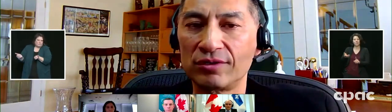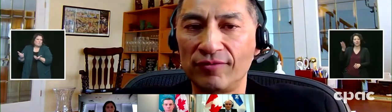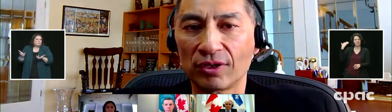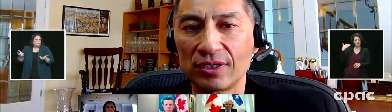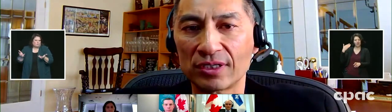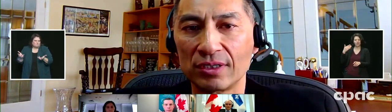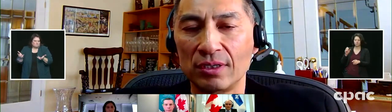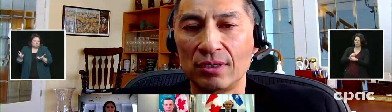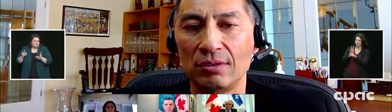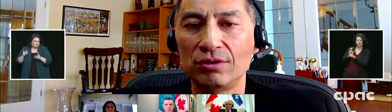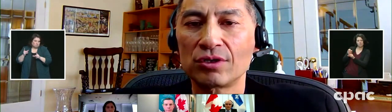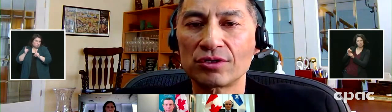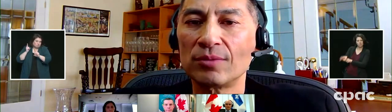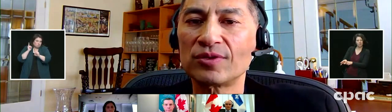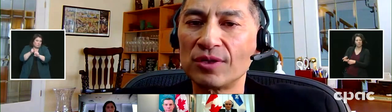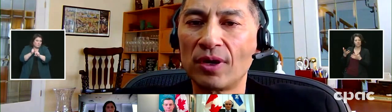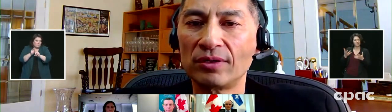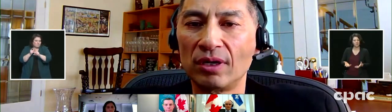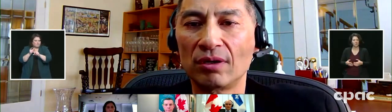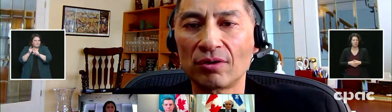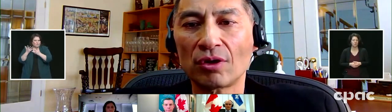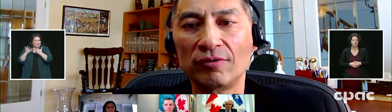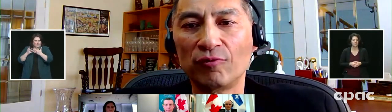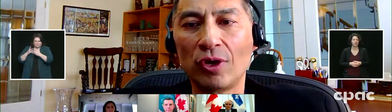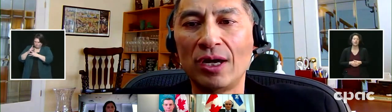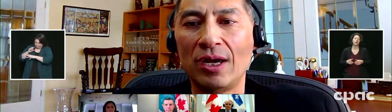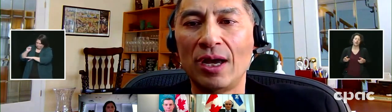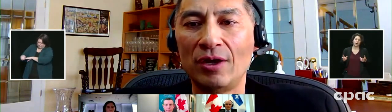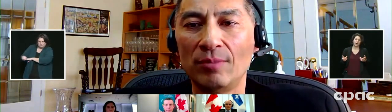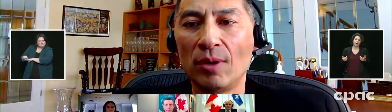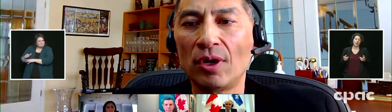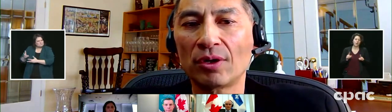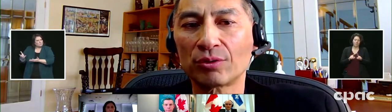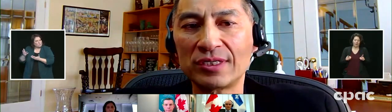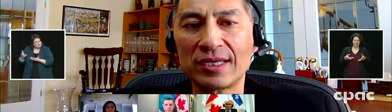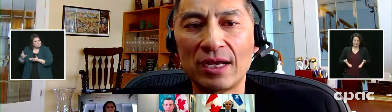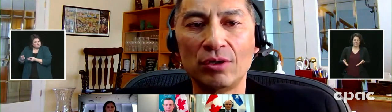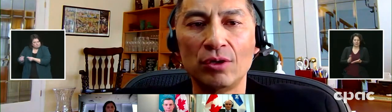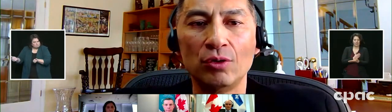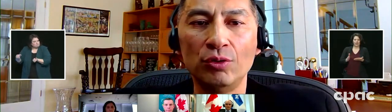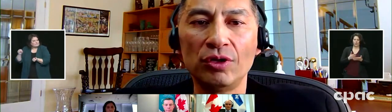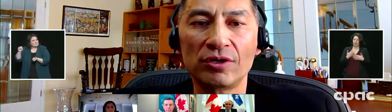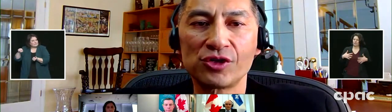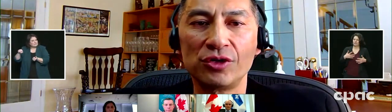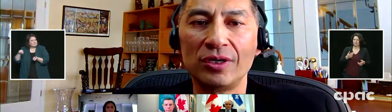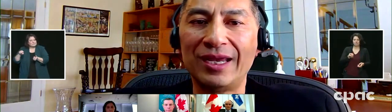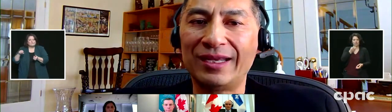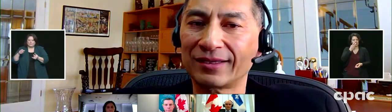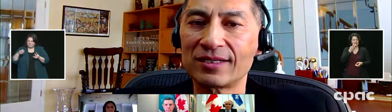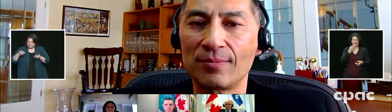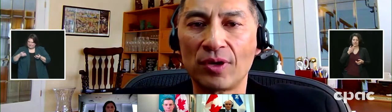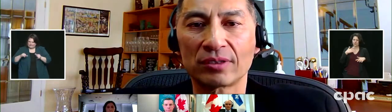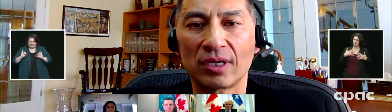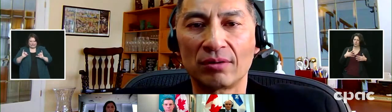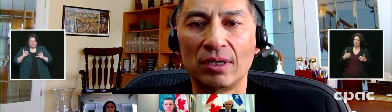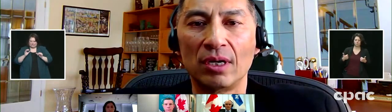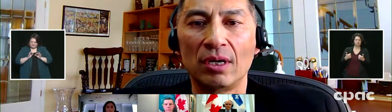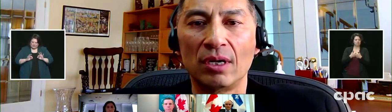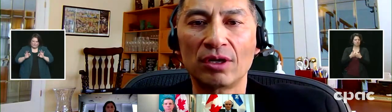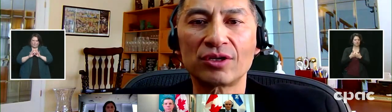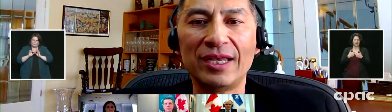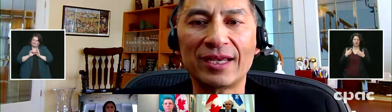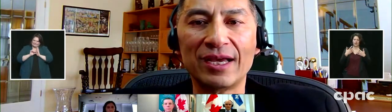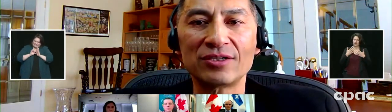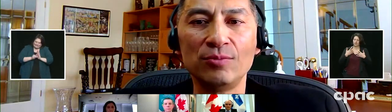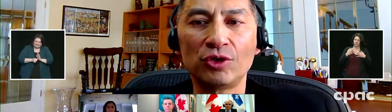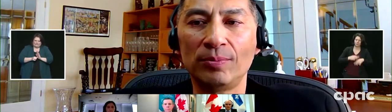contre ce virus. Nous en sommes cependant encore une fois à un moment crucial où l'enjeu est très important.